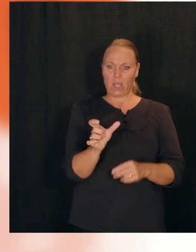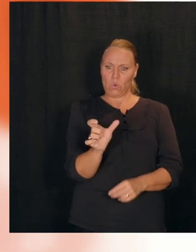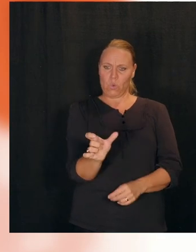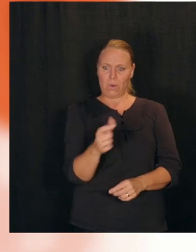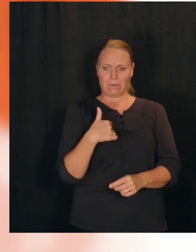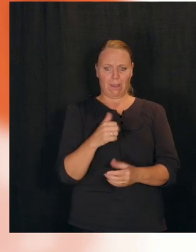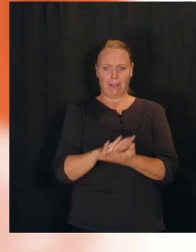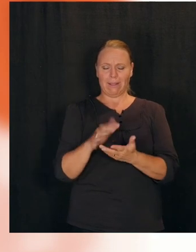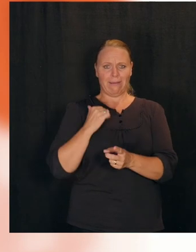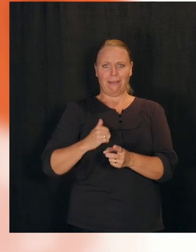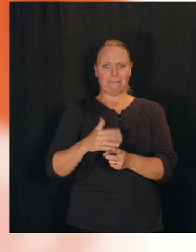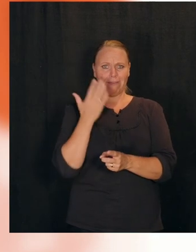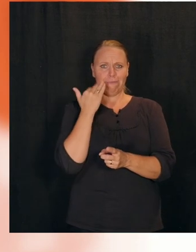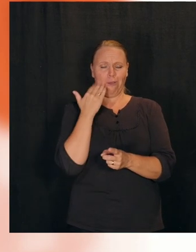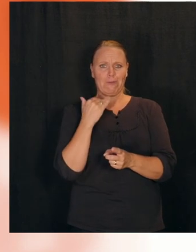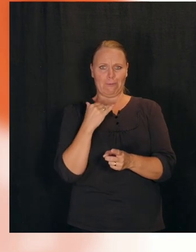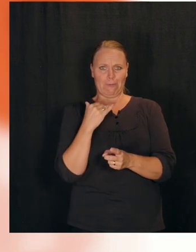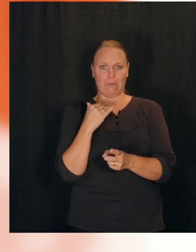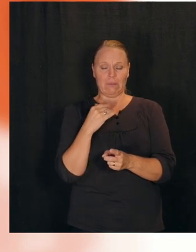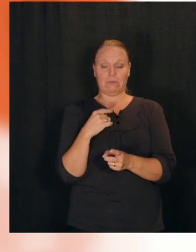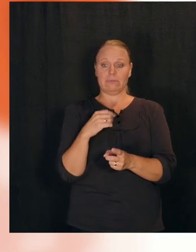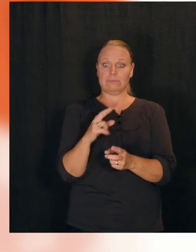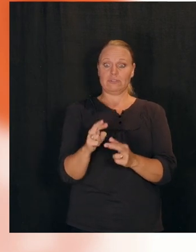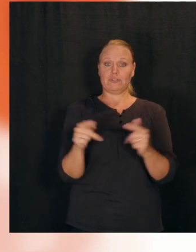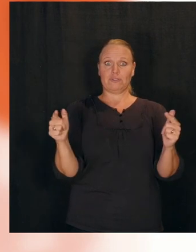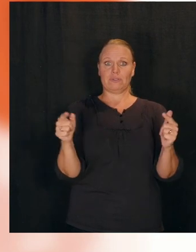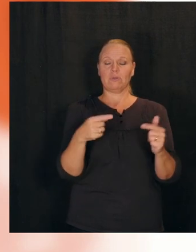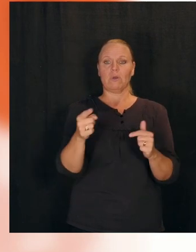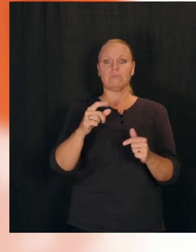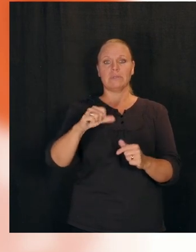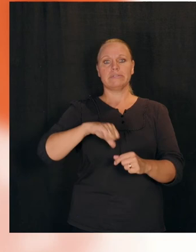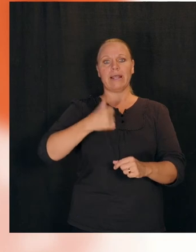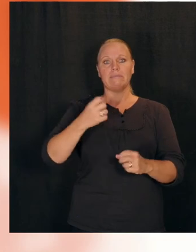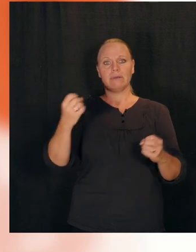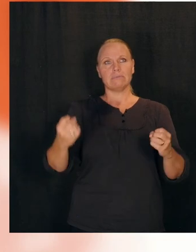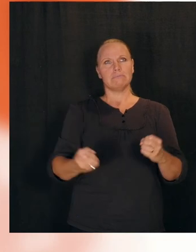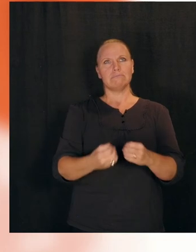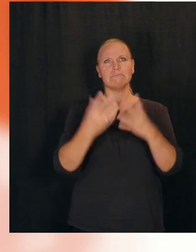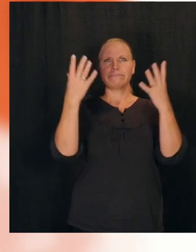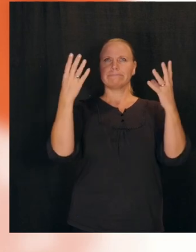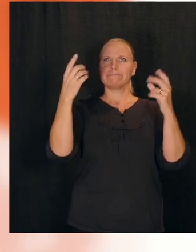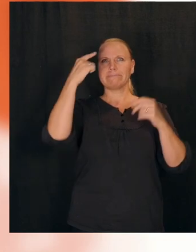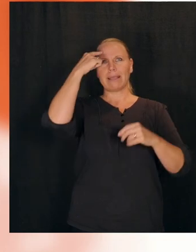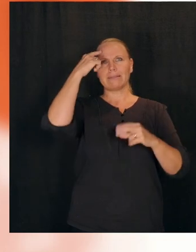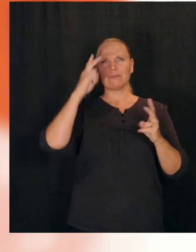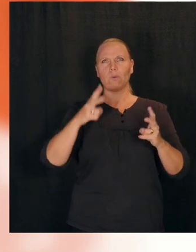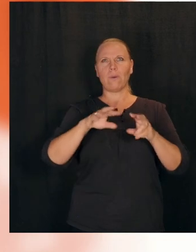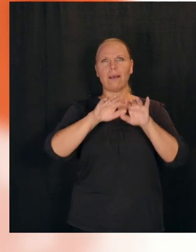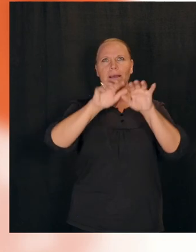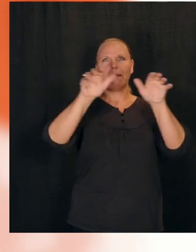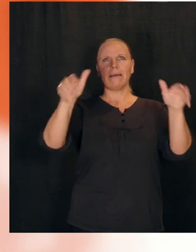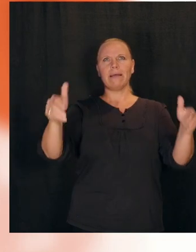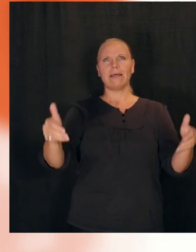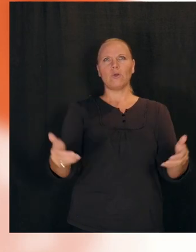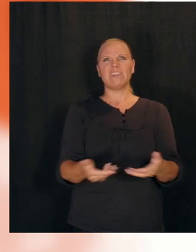använt själv tidigare. Utan för mig var det ett ord som, det var ett ord som de själva, liksom, när de skulle säga, vad kännetecknas av?